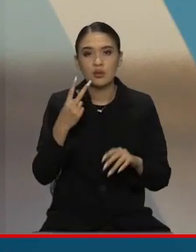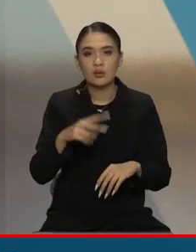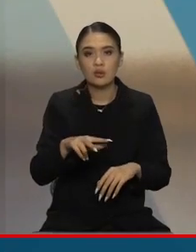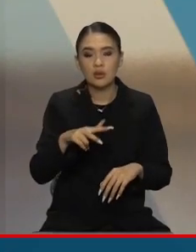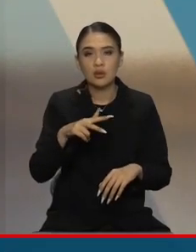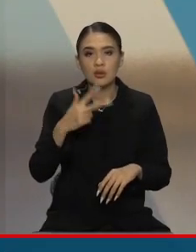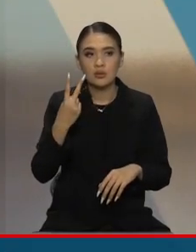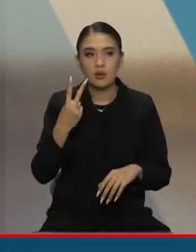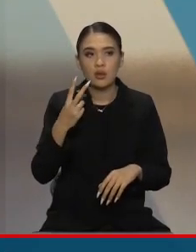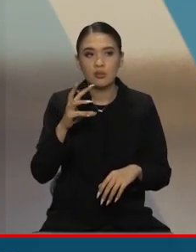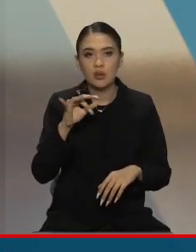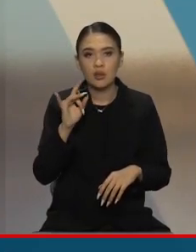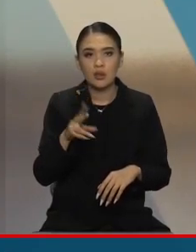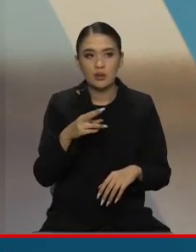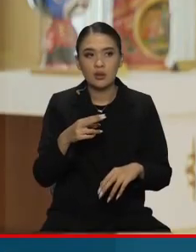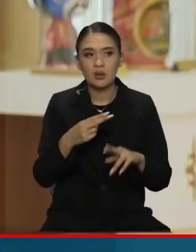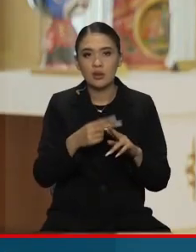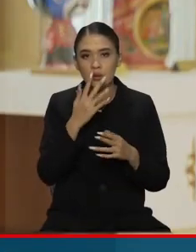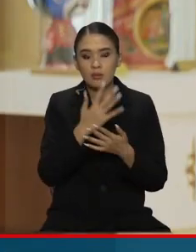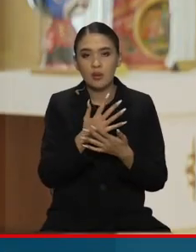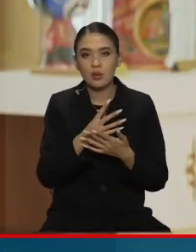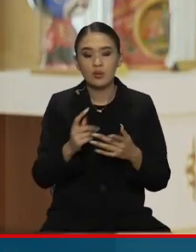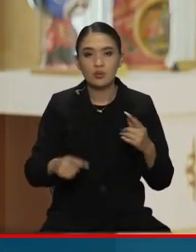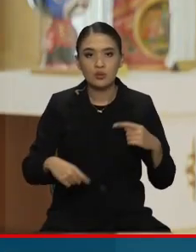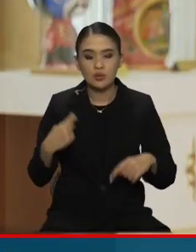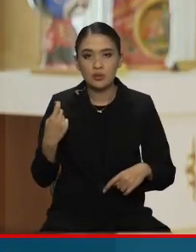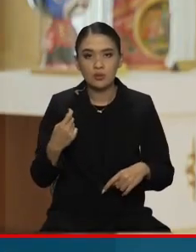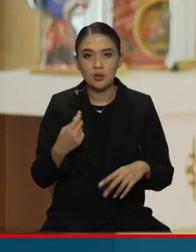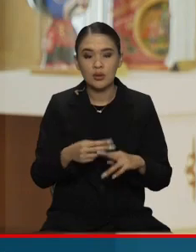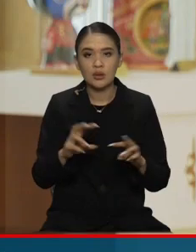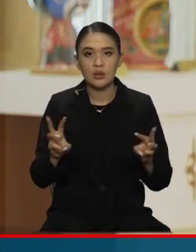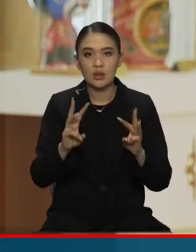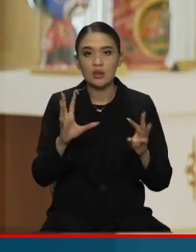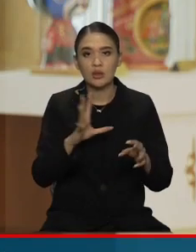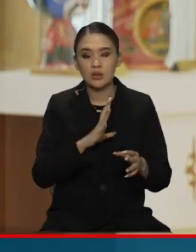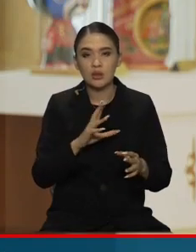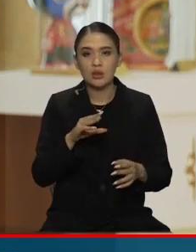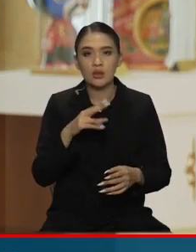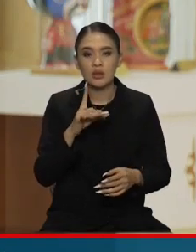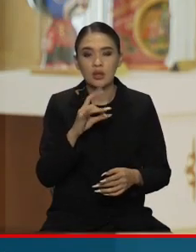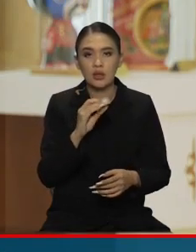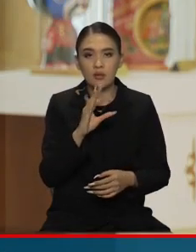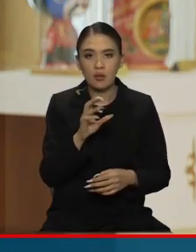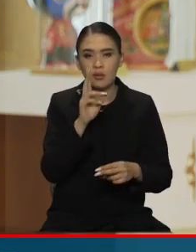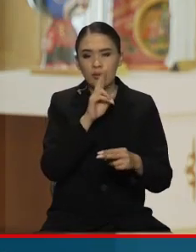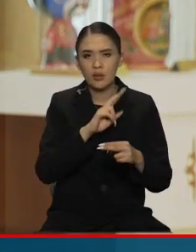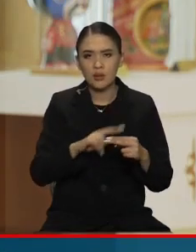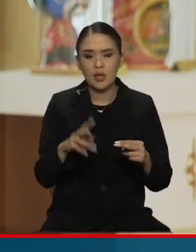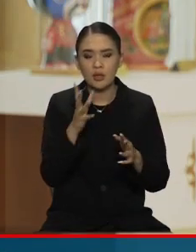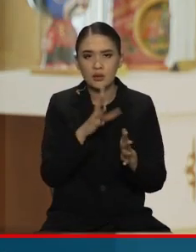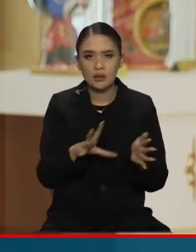миллиарда это вот прямые вообще прямой эфир это сгорело древесина если потеряли там техники